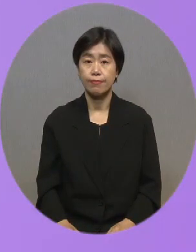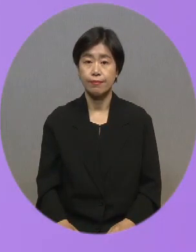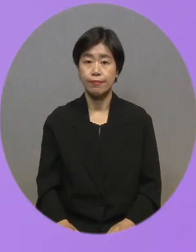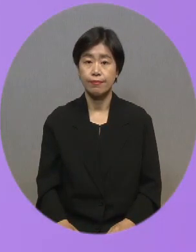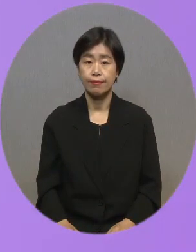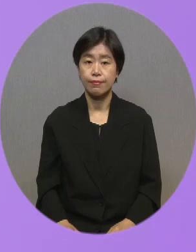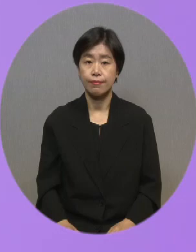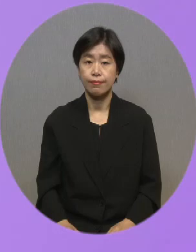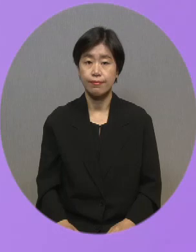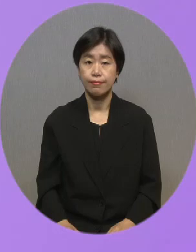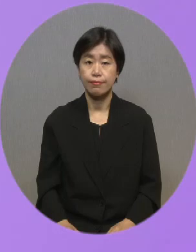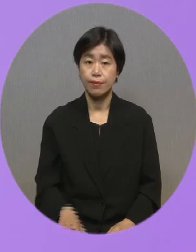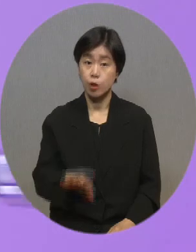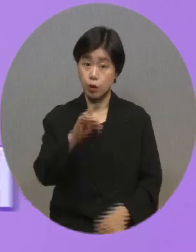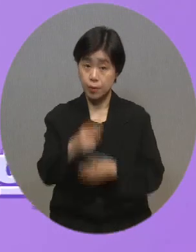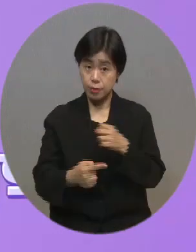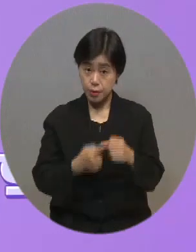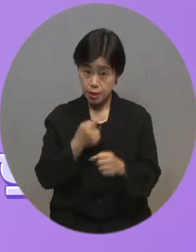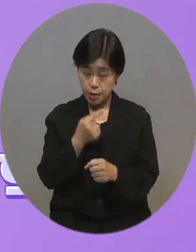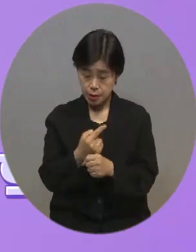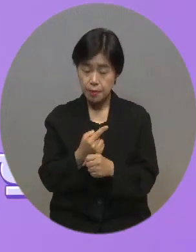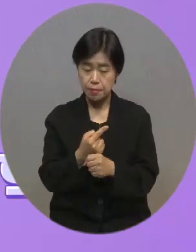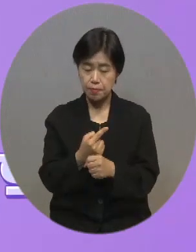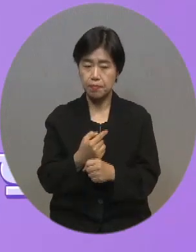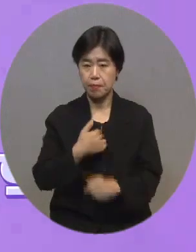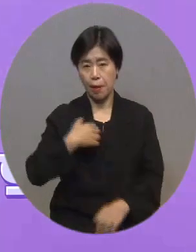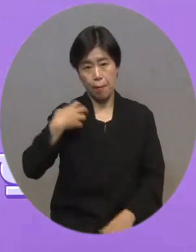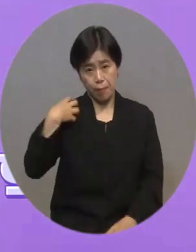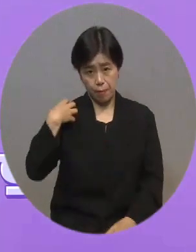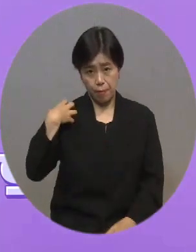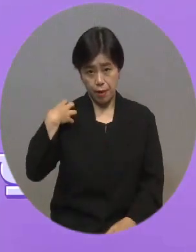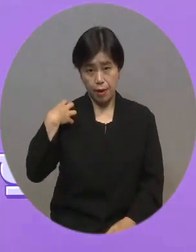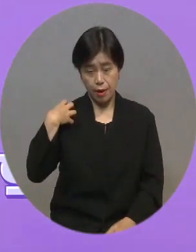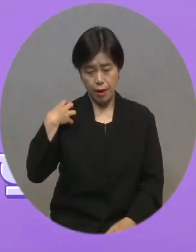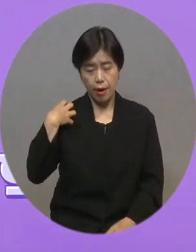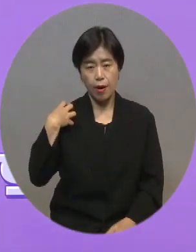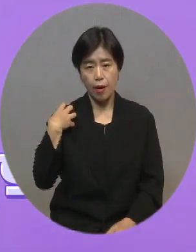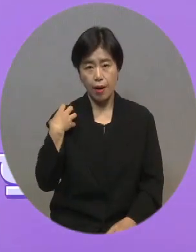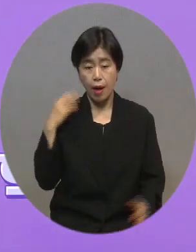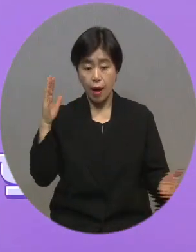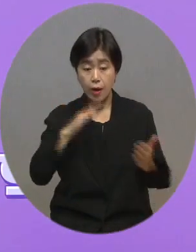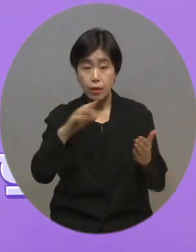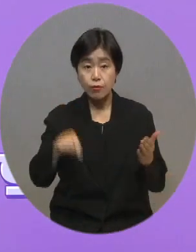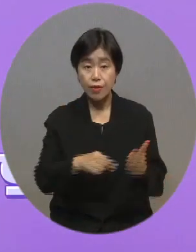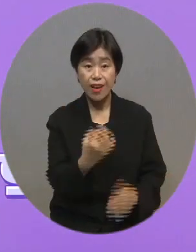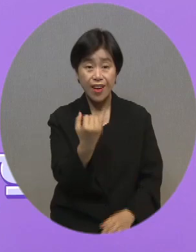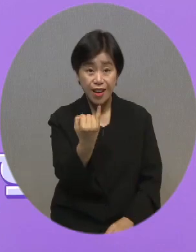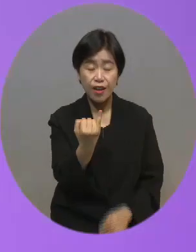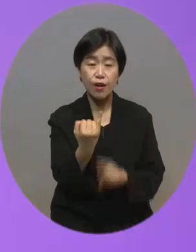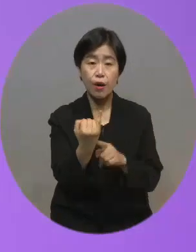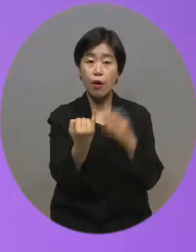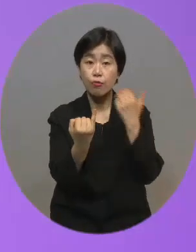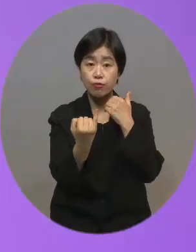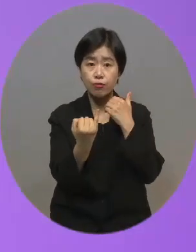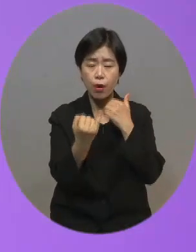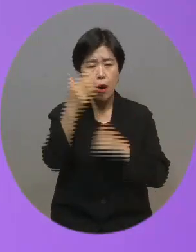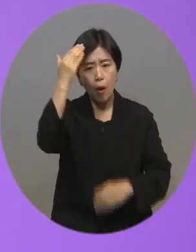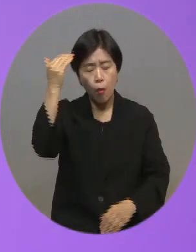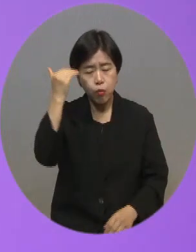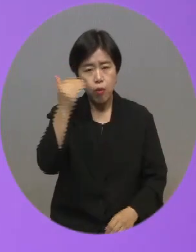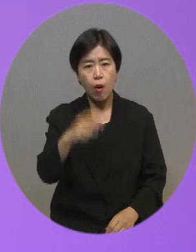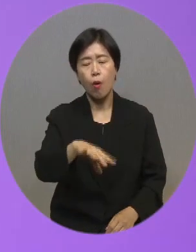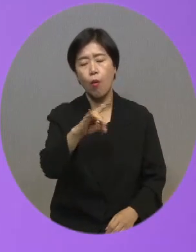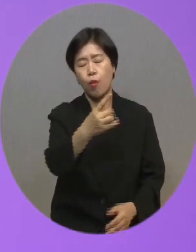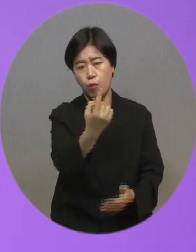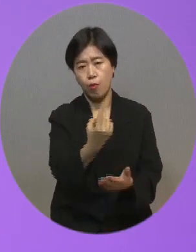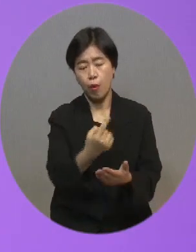첫 해에 제가 담임 맡았던 기수의 여학생이었고, 혼자 이제 무연고로 한국에 왔었는데요. 어느 날